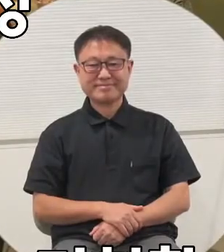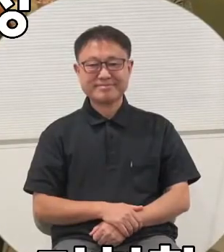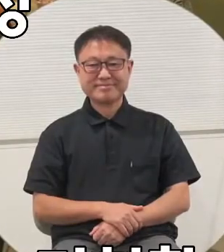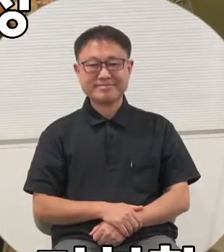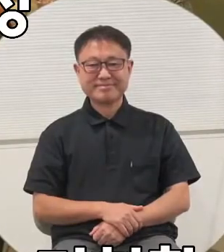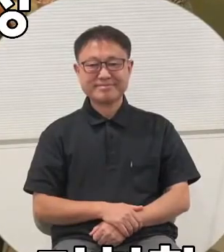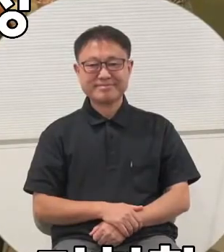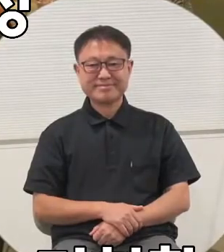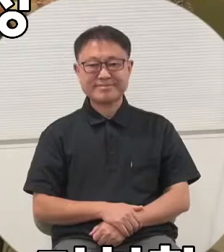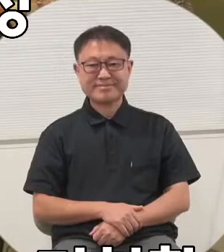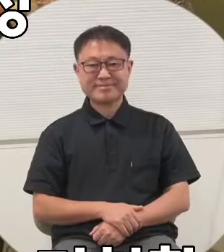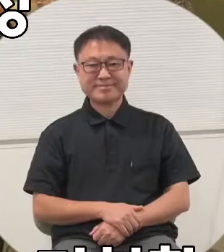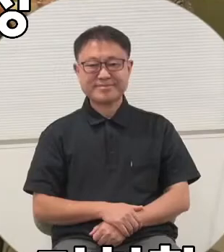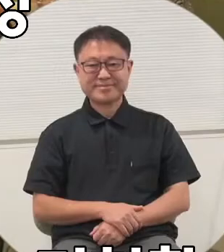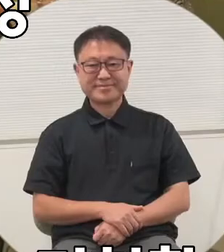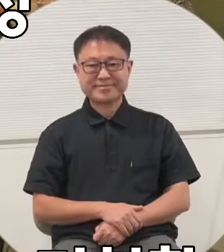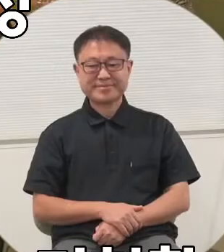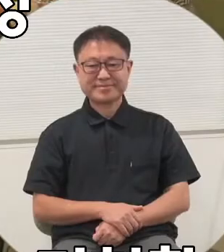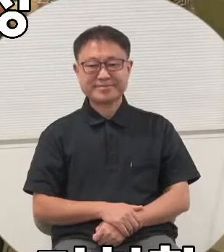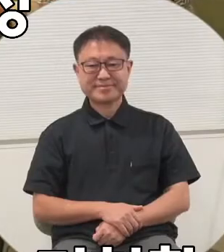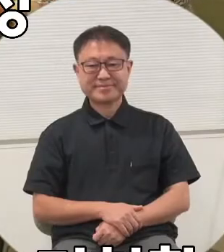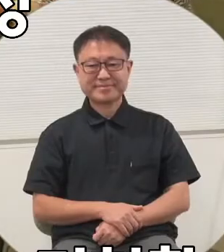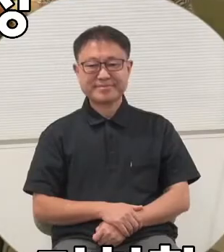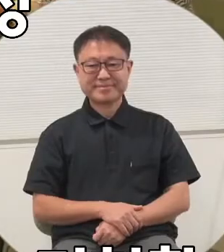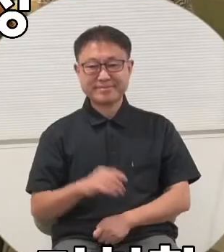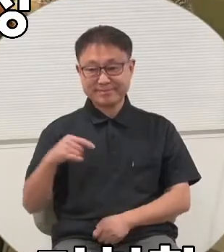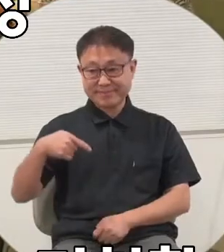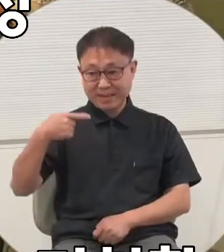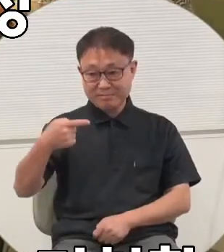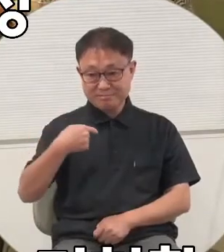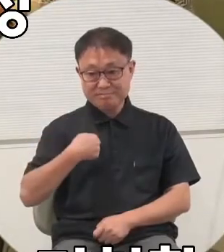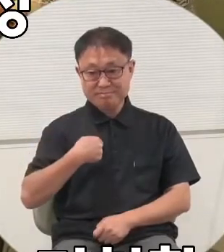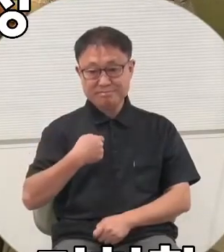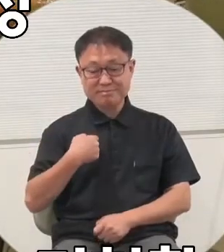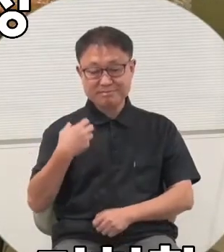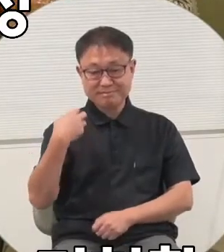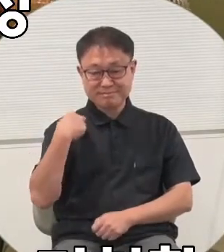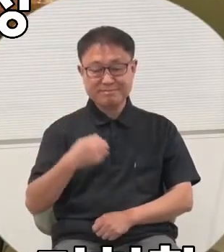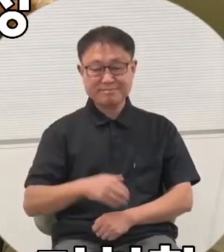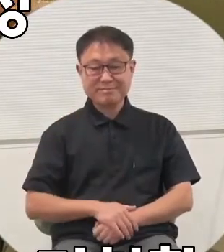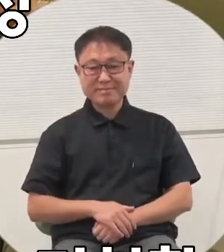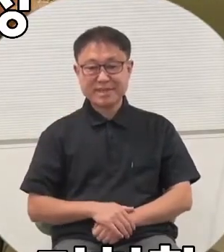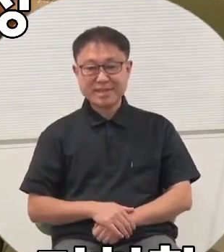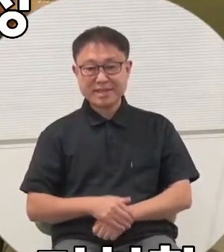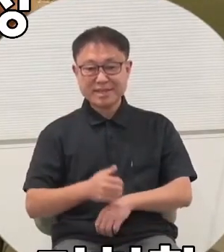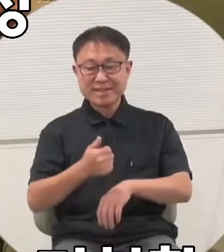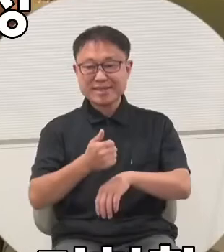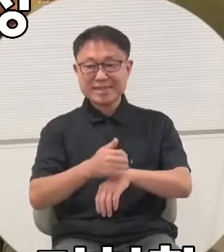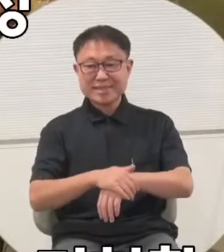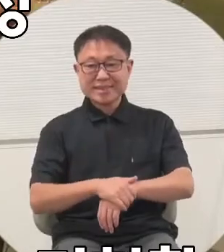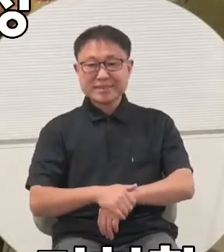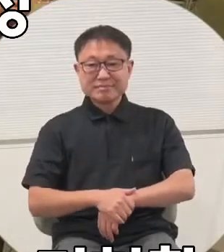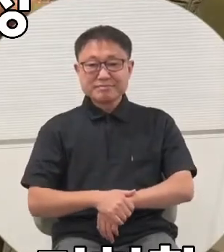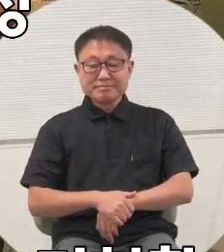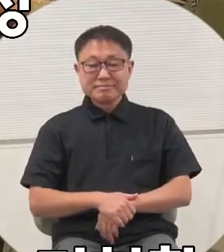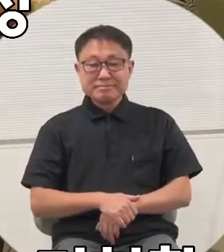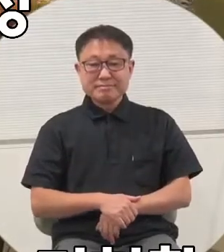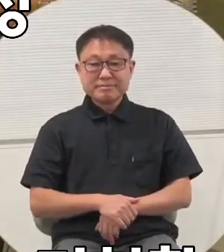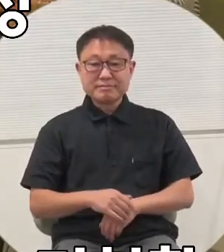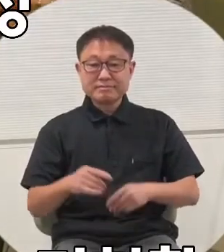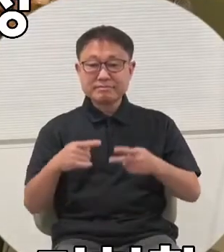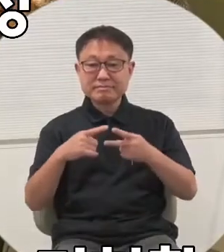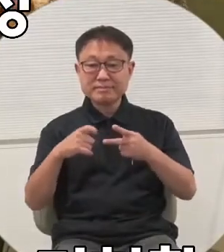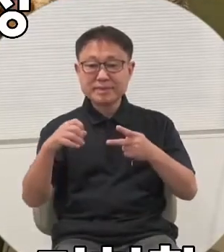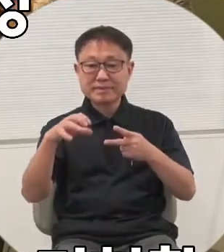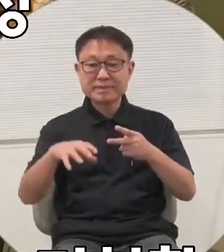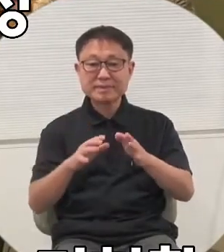기대하겠습니다. 네. 네네. 대표님? 아니 김영 제가 할게요. 네네. 마무리해 주시고. 그